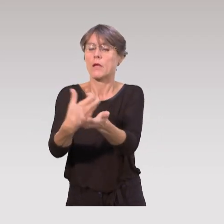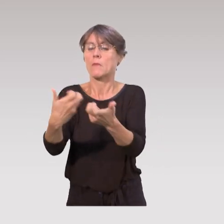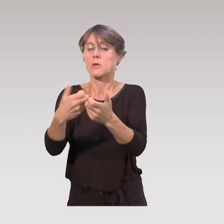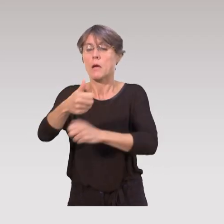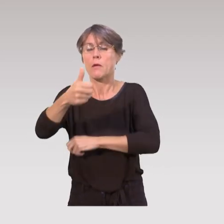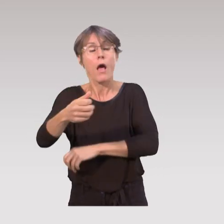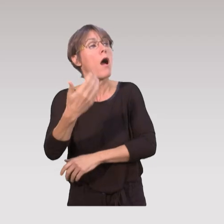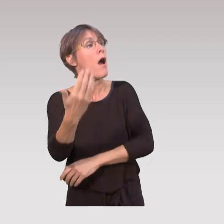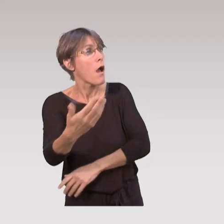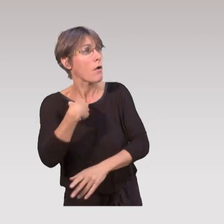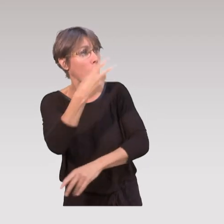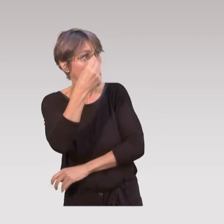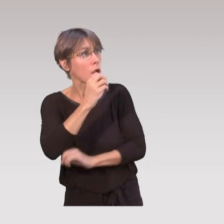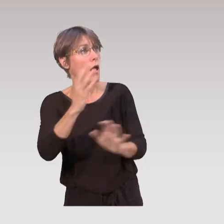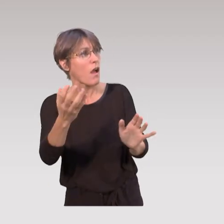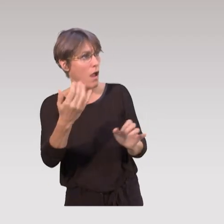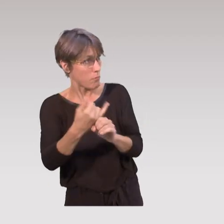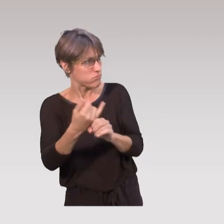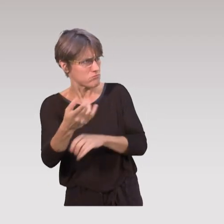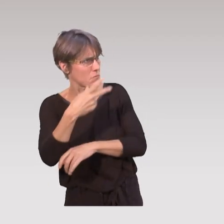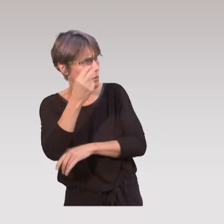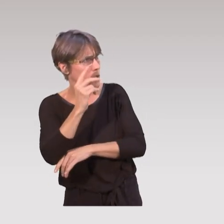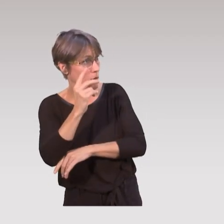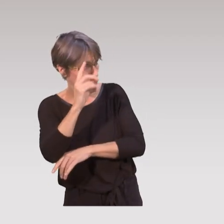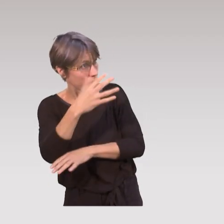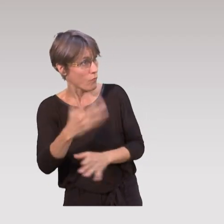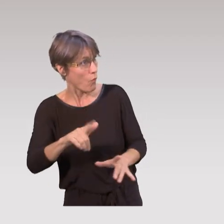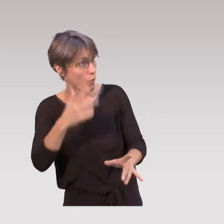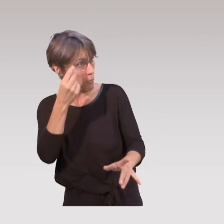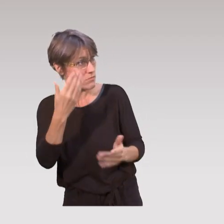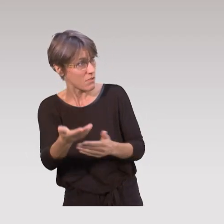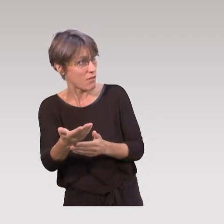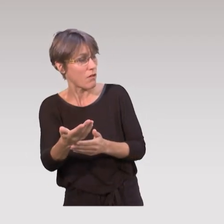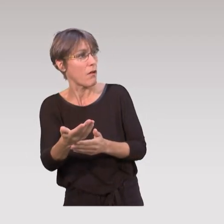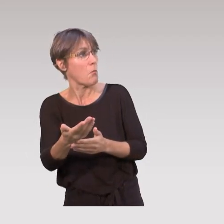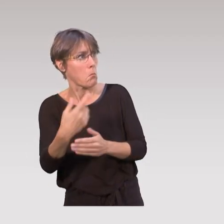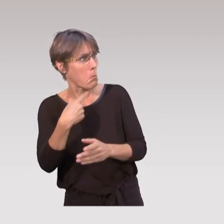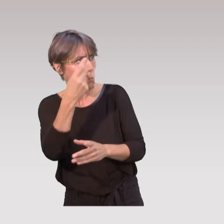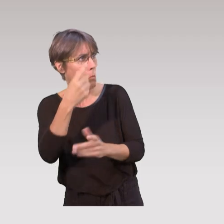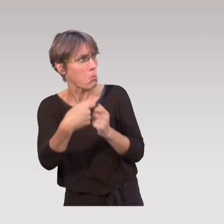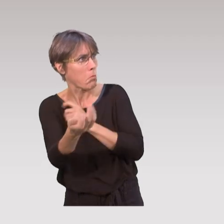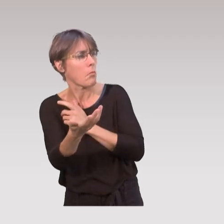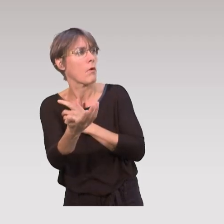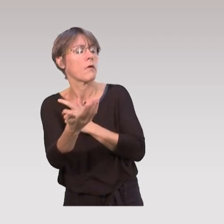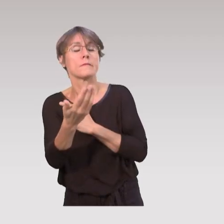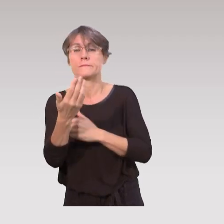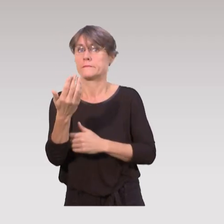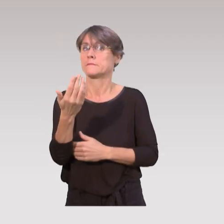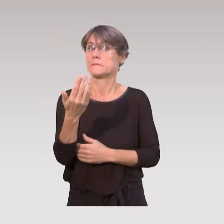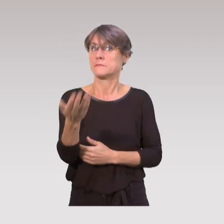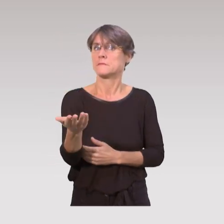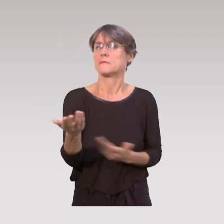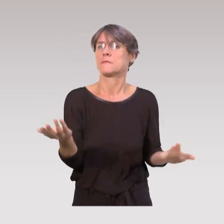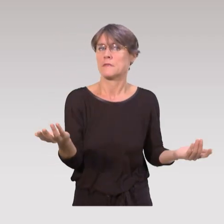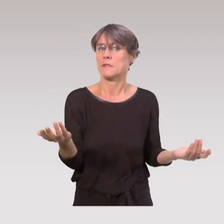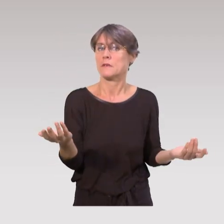qu'elles nous disent « Ah ben ça, oui, je le comprends bien, ça, non. Si vous pensez que je devrais comprendre tel truc, je ne le comprends pas